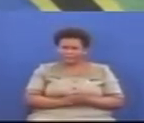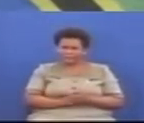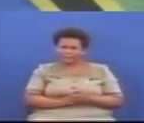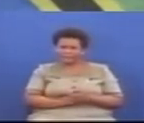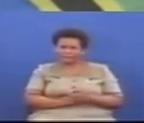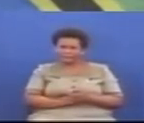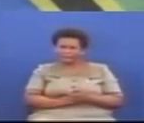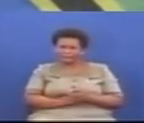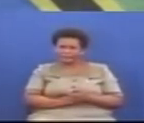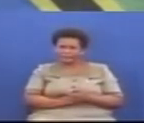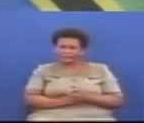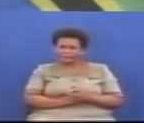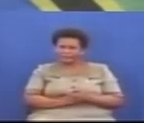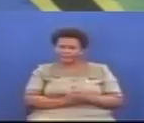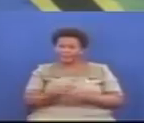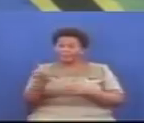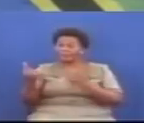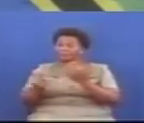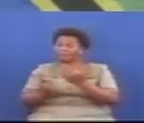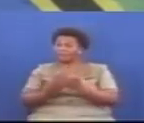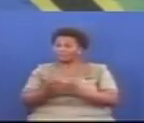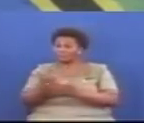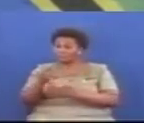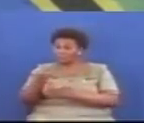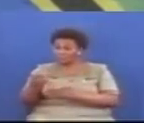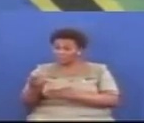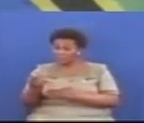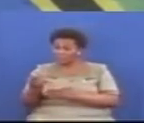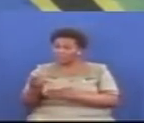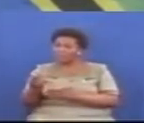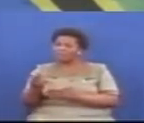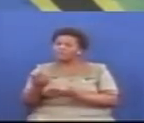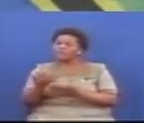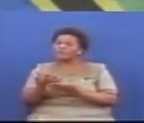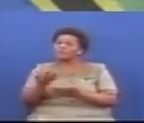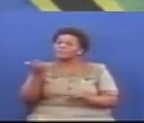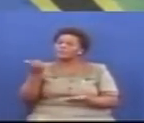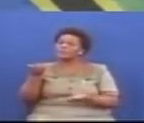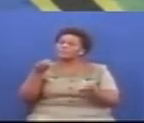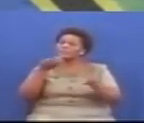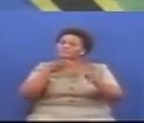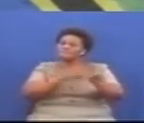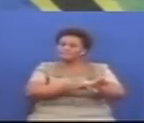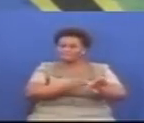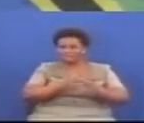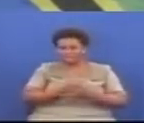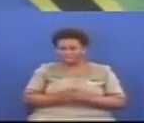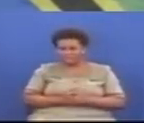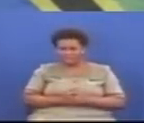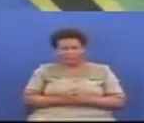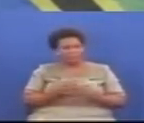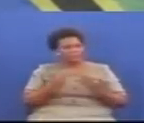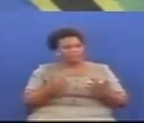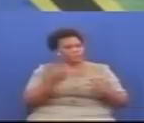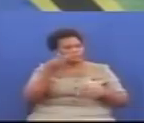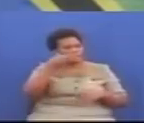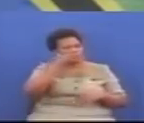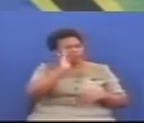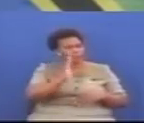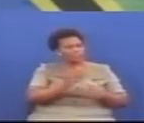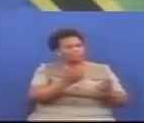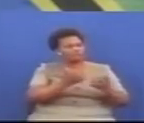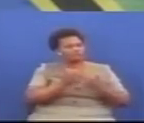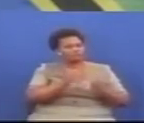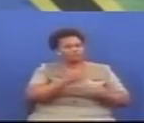na matokeo yake wanaweza kusababisha vifo. Je, serikali